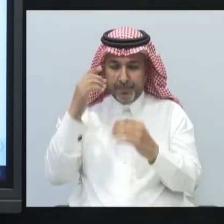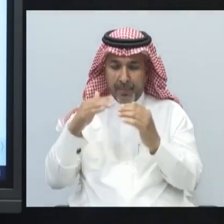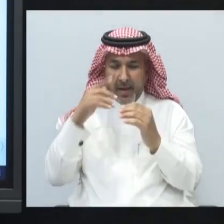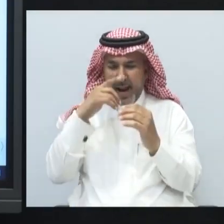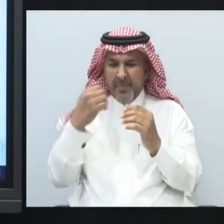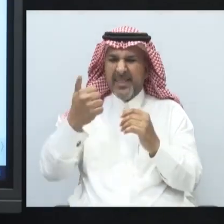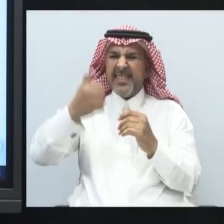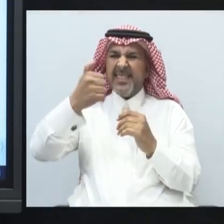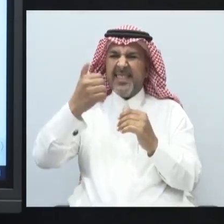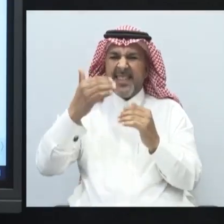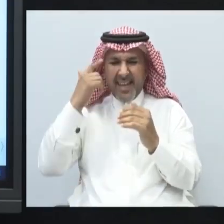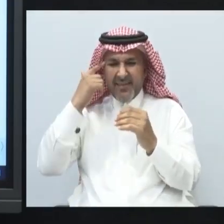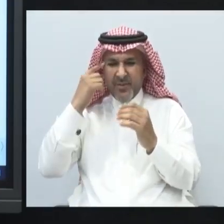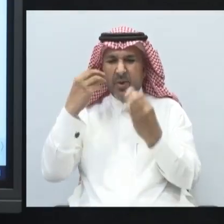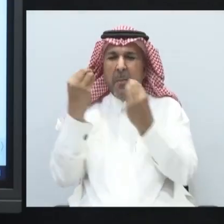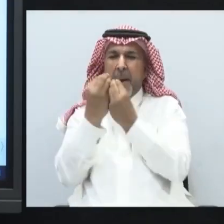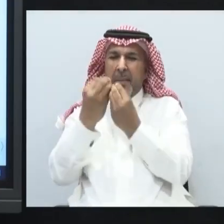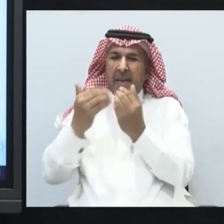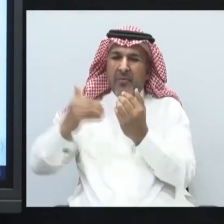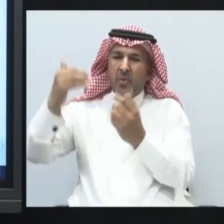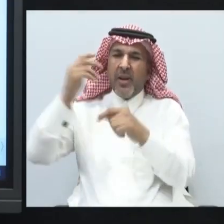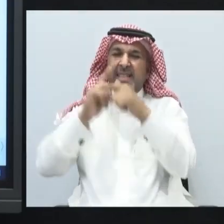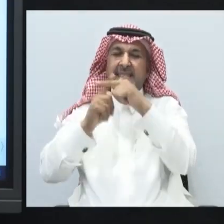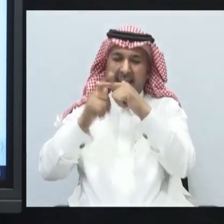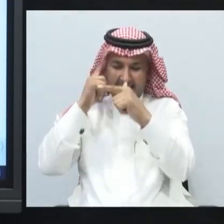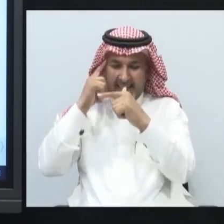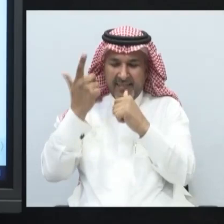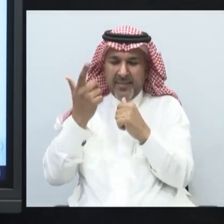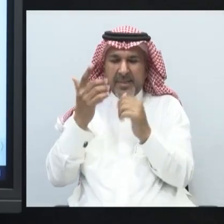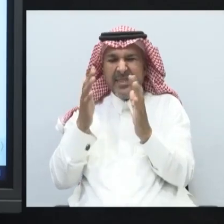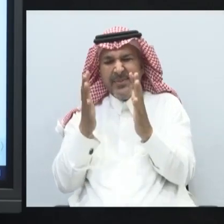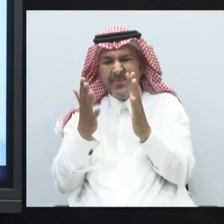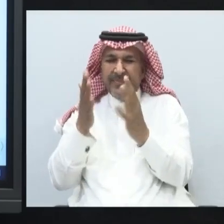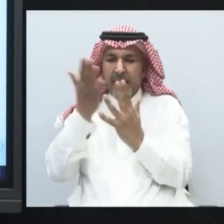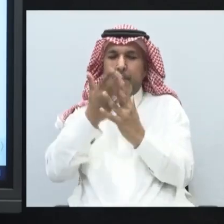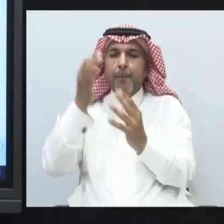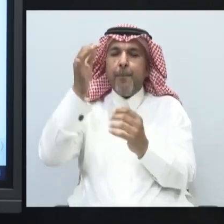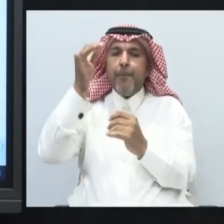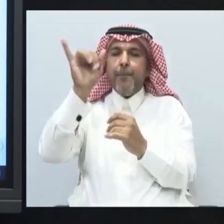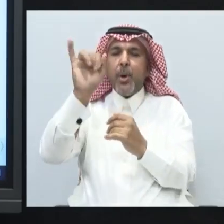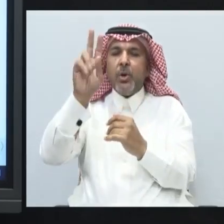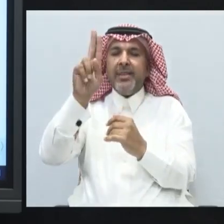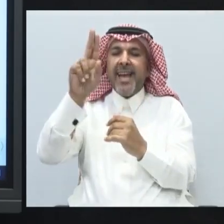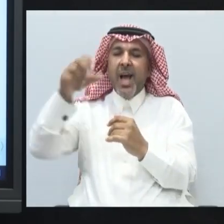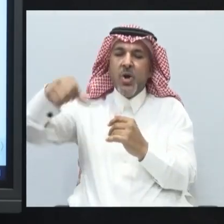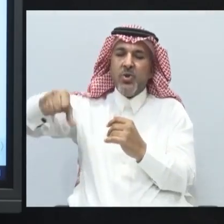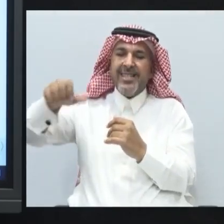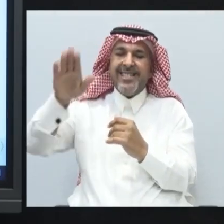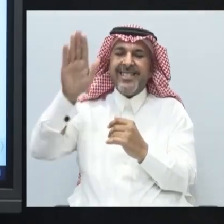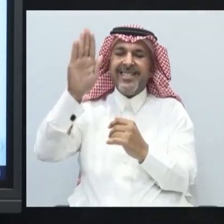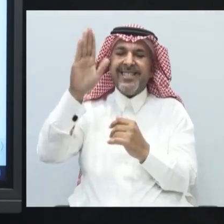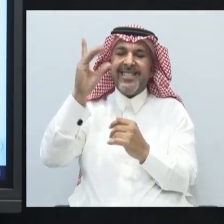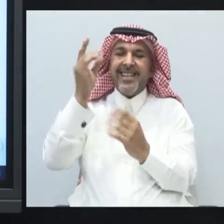ممكن نقول انه بشكل متوسط بشكل متوسط كلما ارتفع دخل الاسره كلما ارتفع الادخار